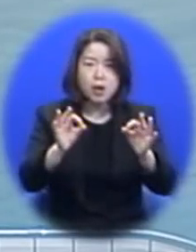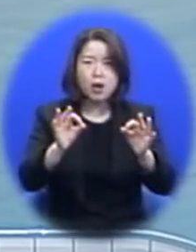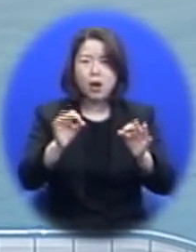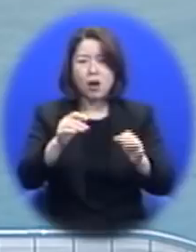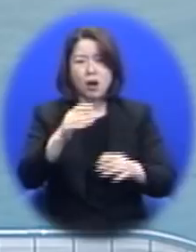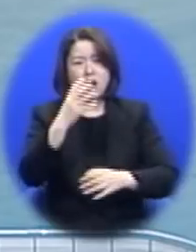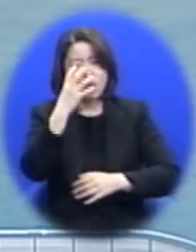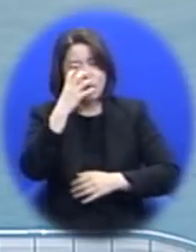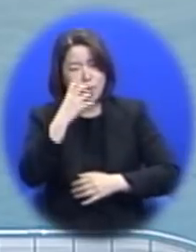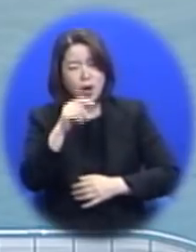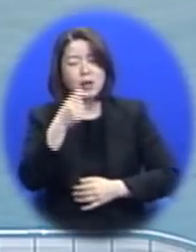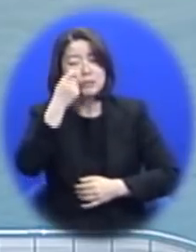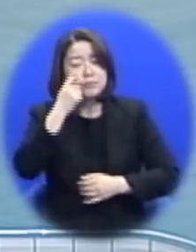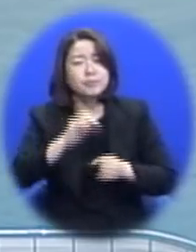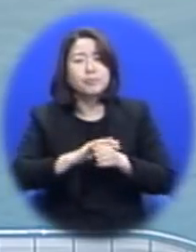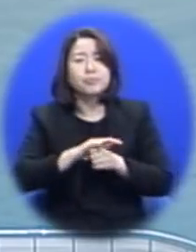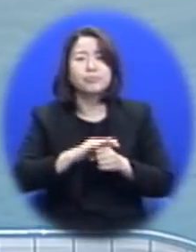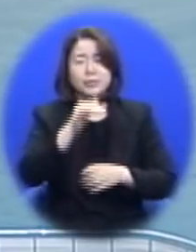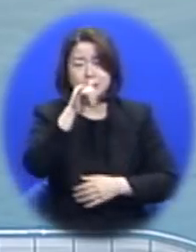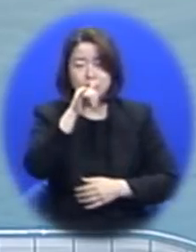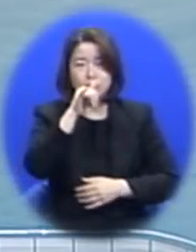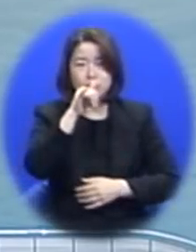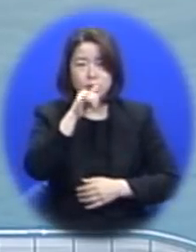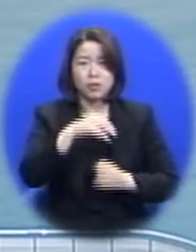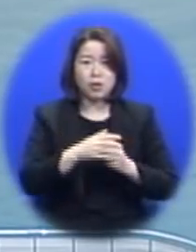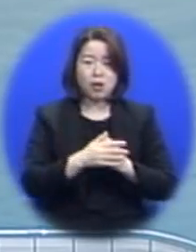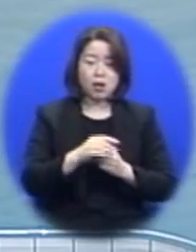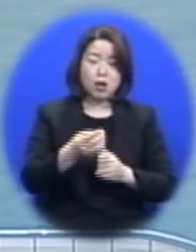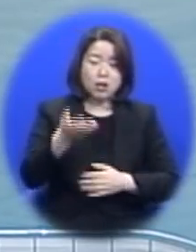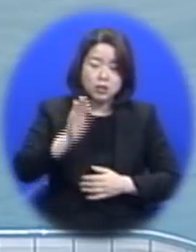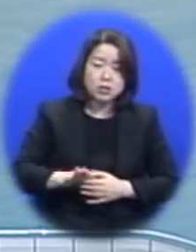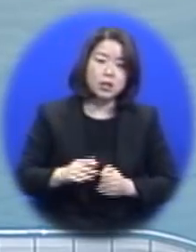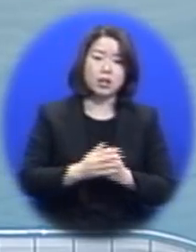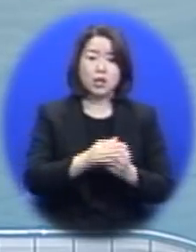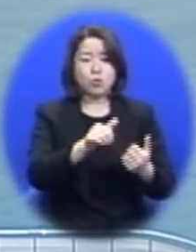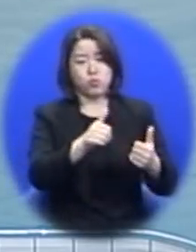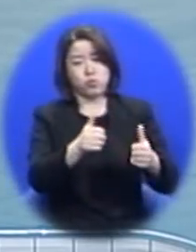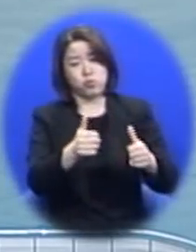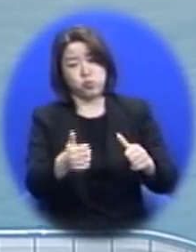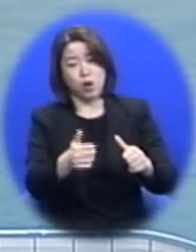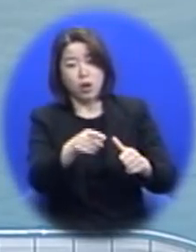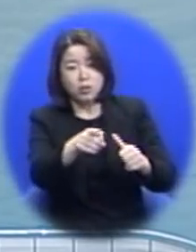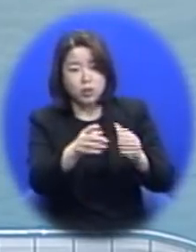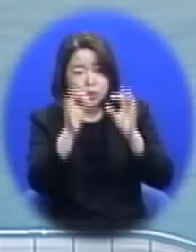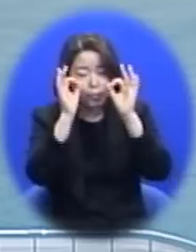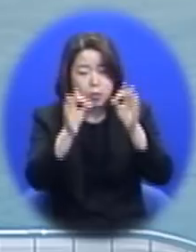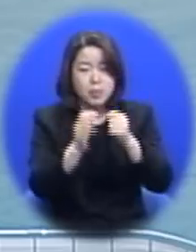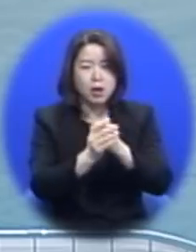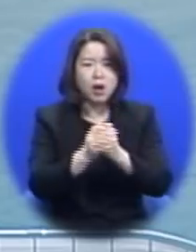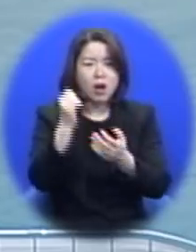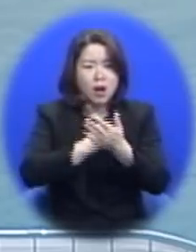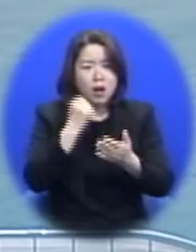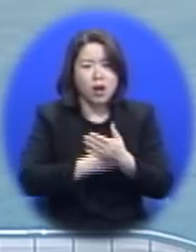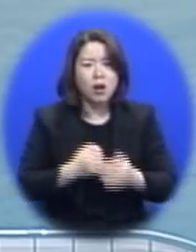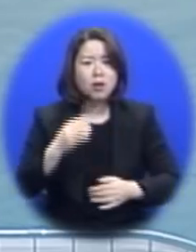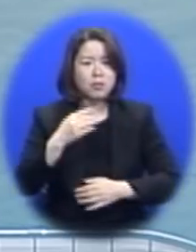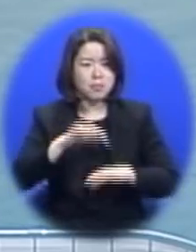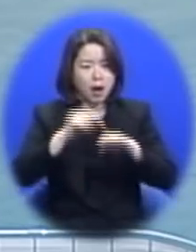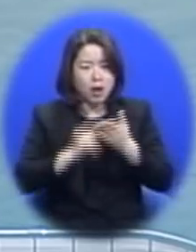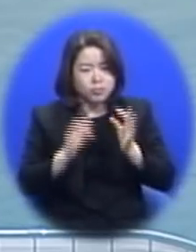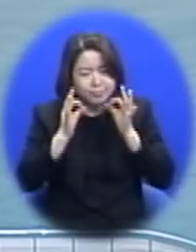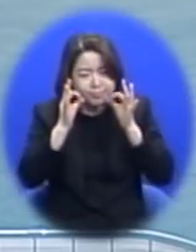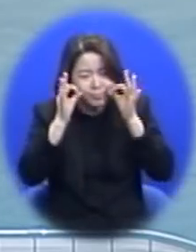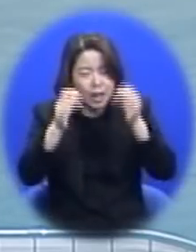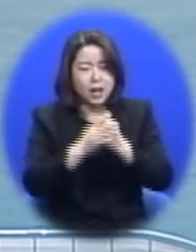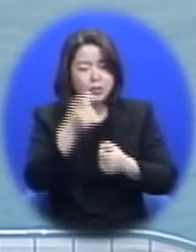죽어가는 사람을 보면 슬프다기보다는 당황스럽고 안타깝고 마음이 간절하고 죽어가는 사람을 보면